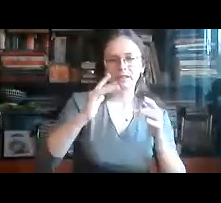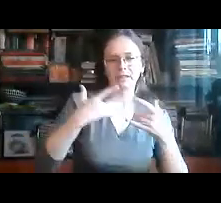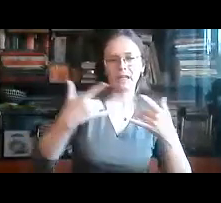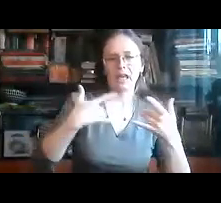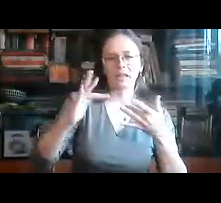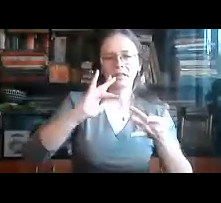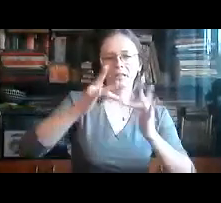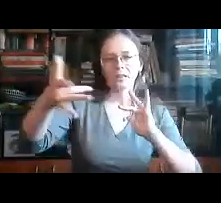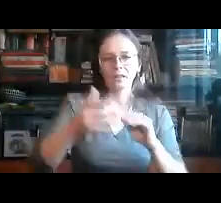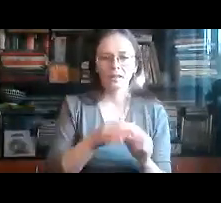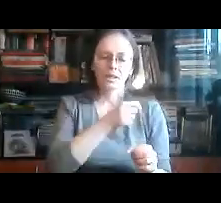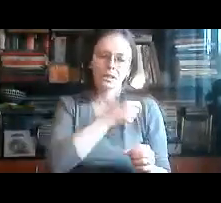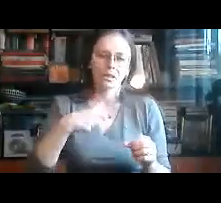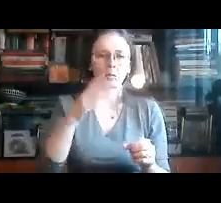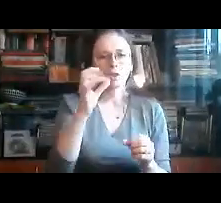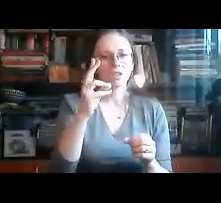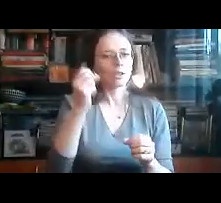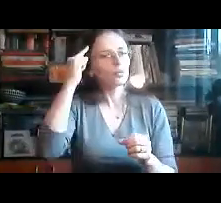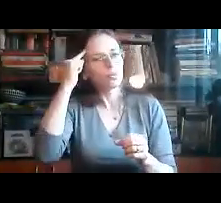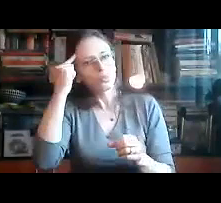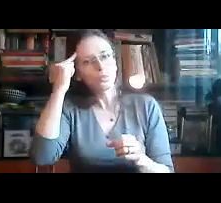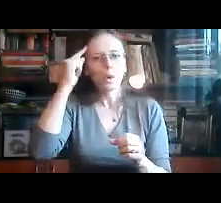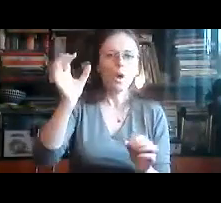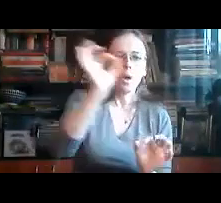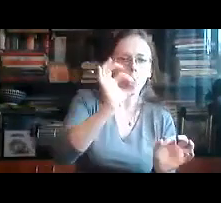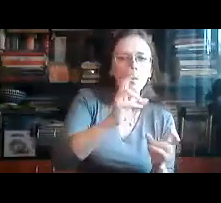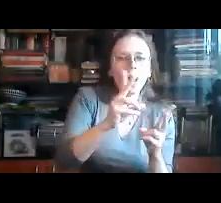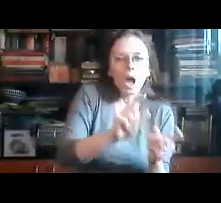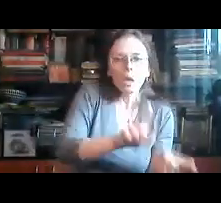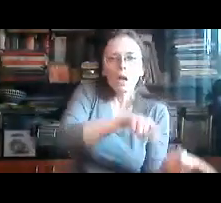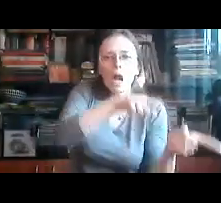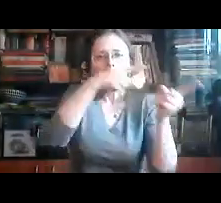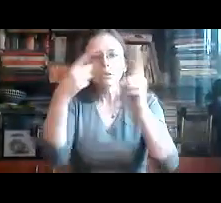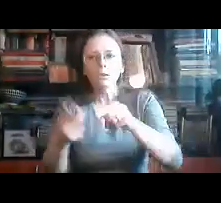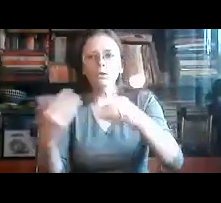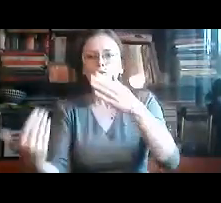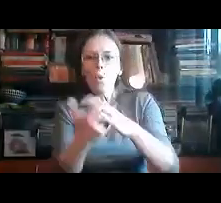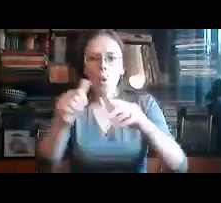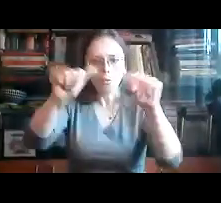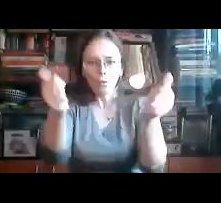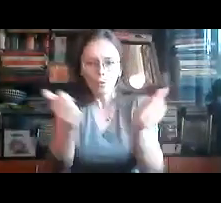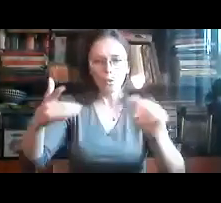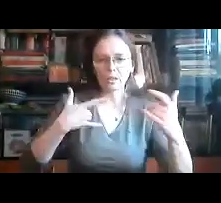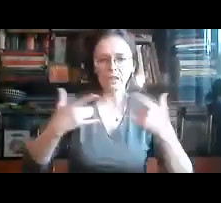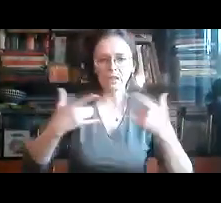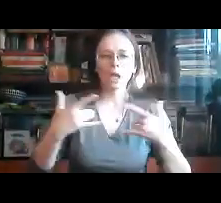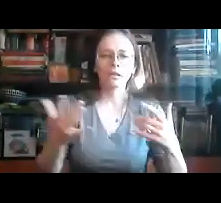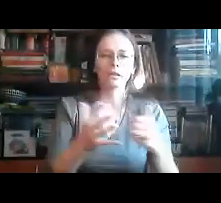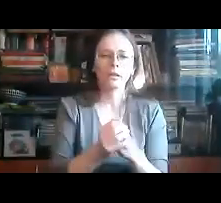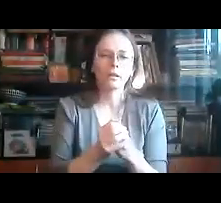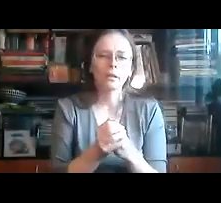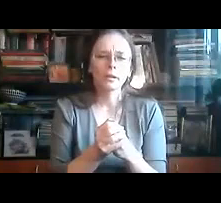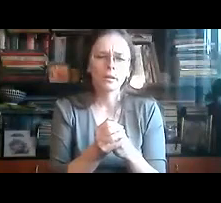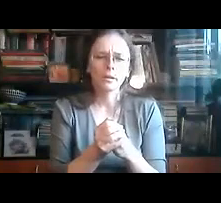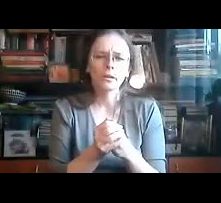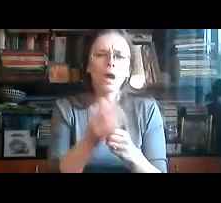этом переходе, и такая двоякая позиция вообще вот придерживаться своего, ждать, когда мы встретимся лицом к лицу